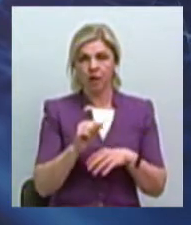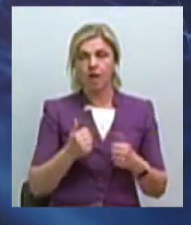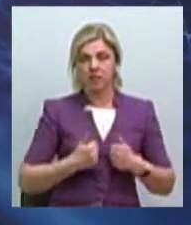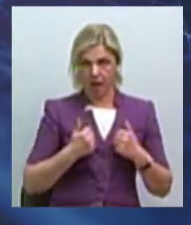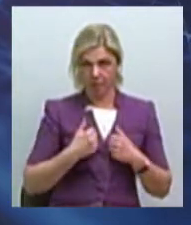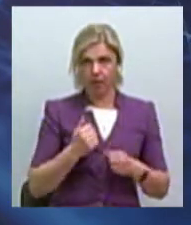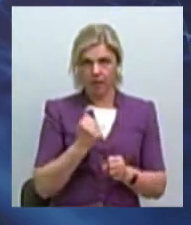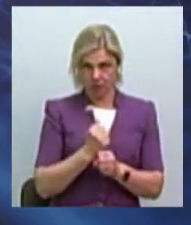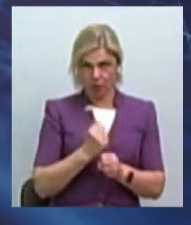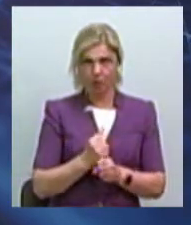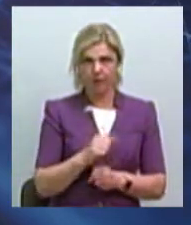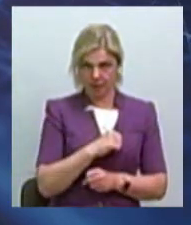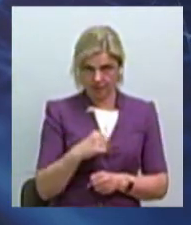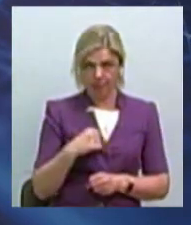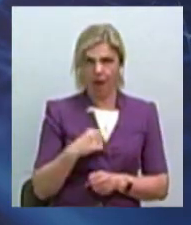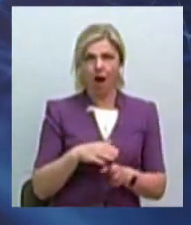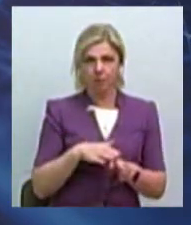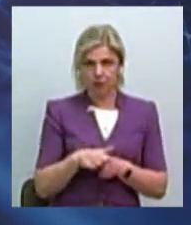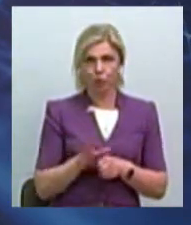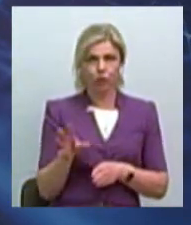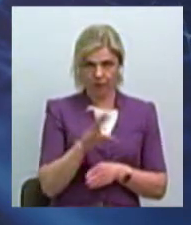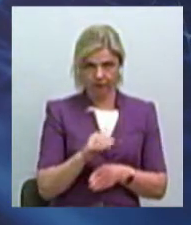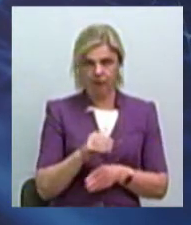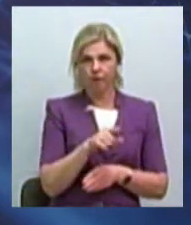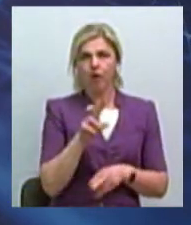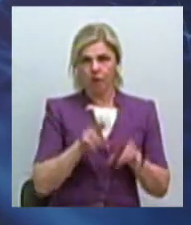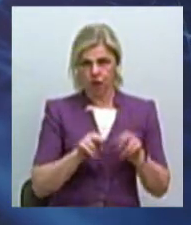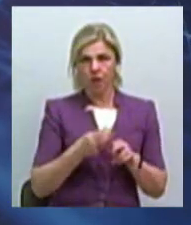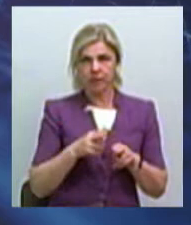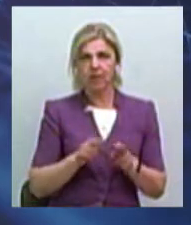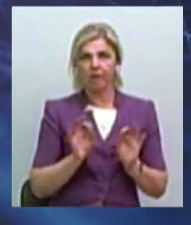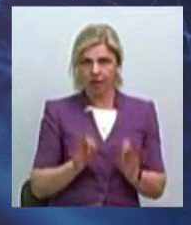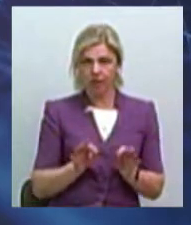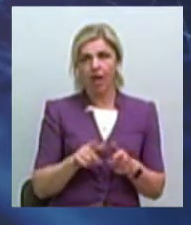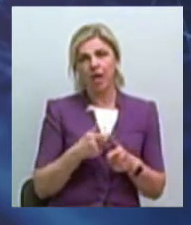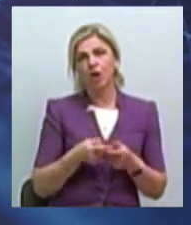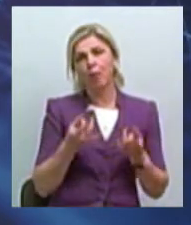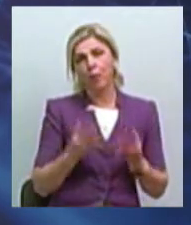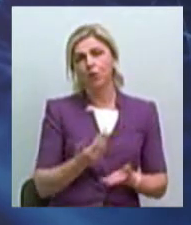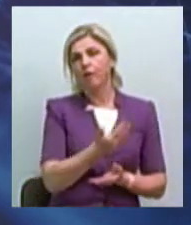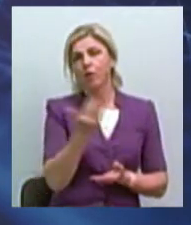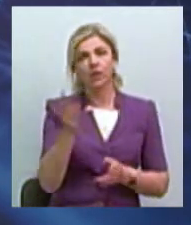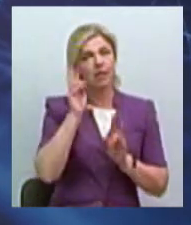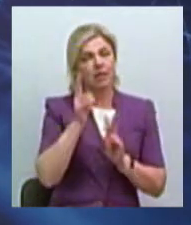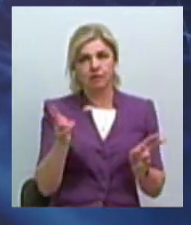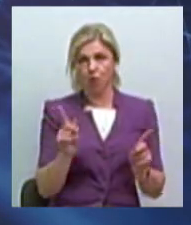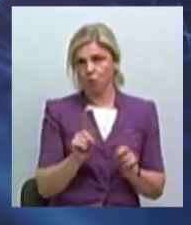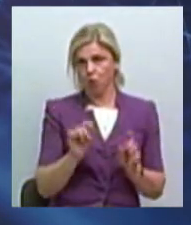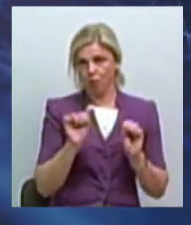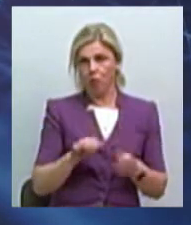сама, абсолютно все. Тобто вони вважають, що це буде раціональніше, чи просто вони не знають про те, що можна укласти